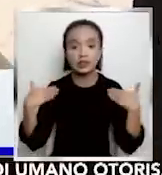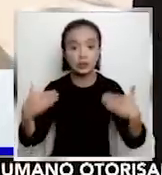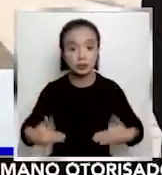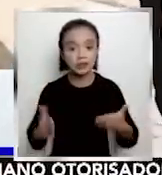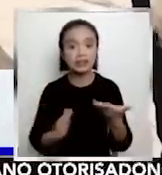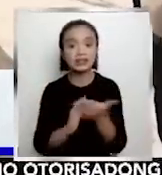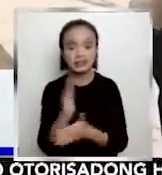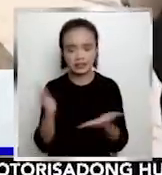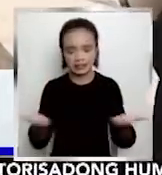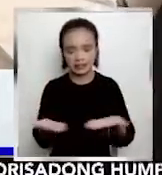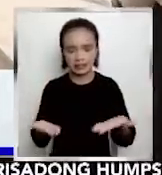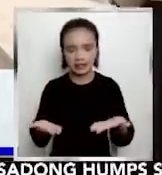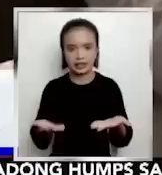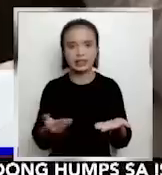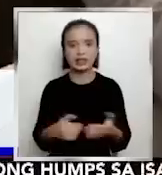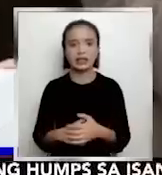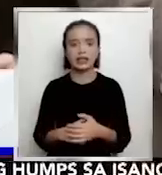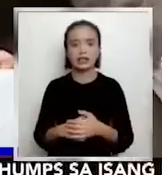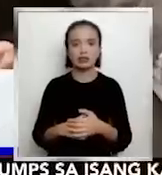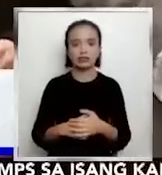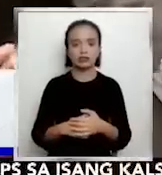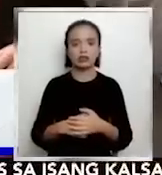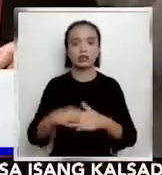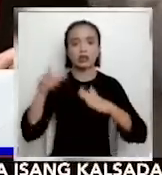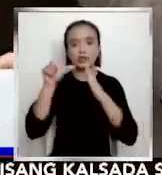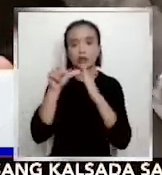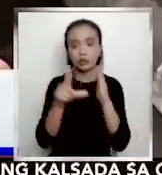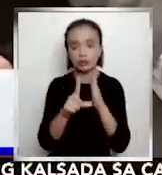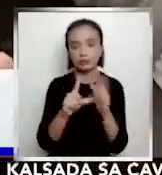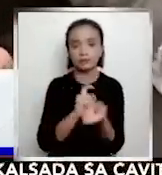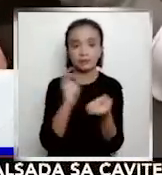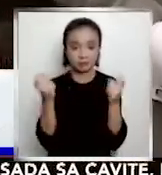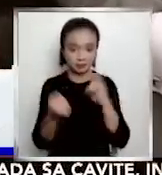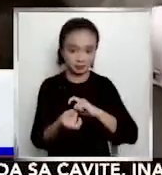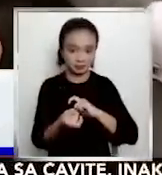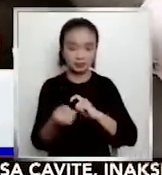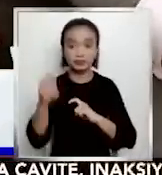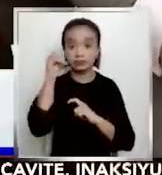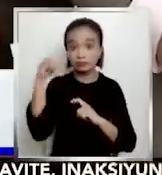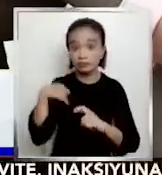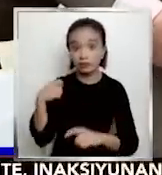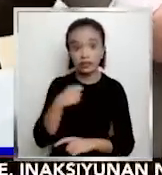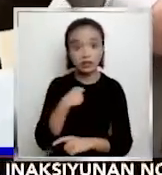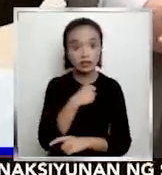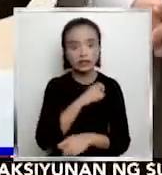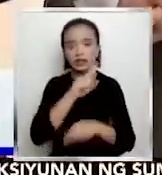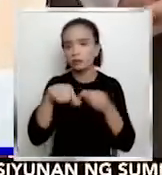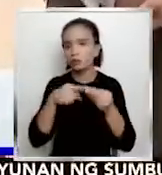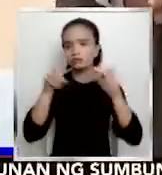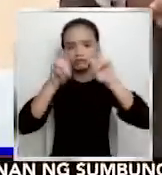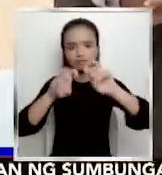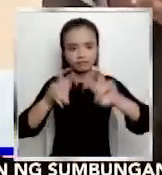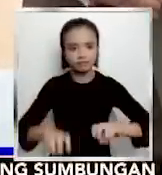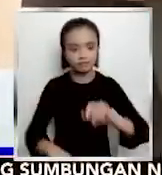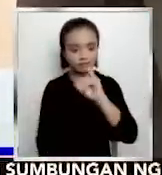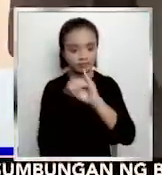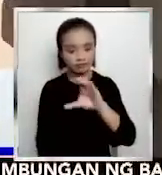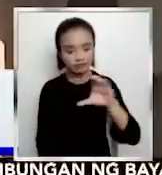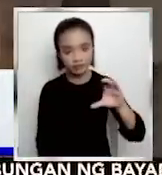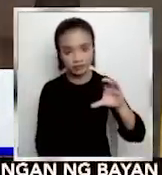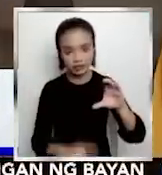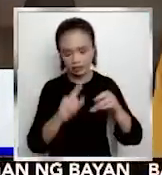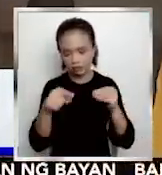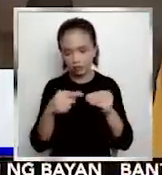at judicial reform. At ang mainit na usapin sa Senado kahapon tungkol sa investigasyon ng ICC sa war on drugs